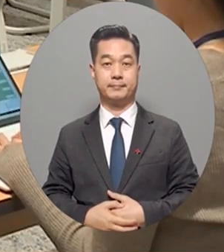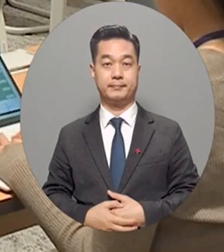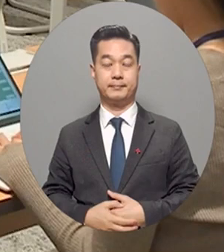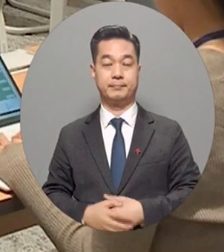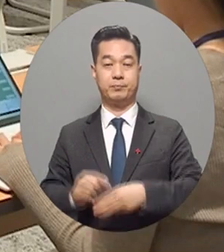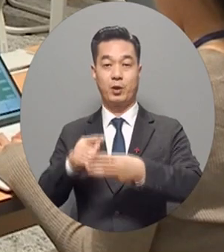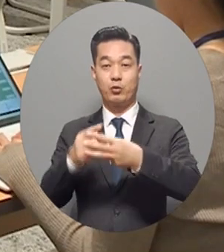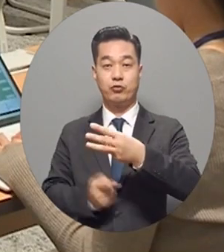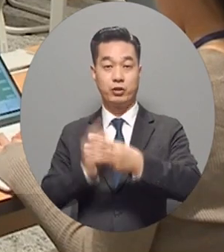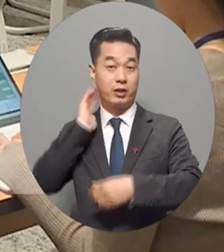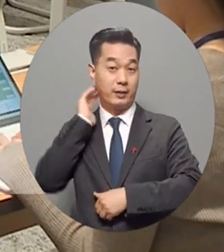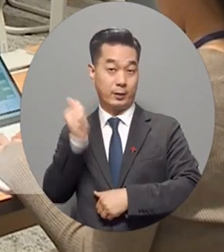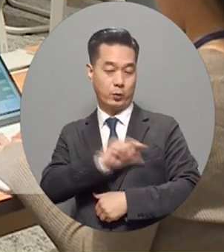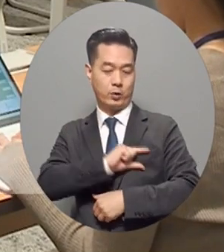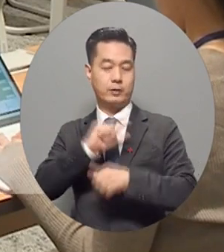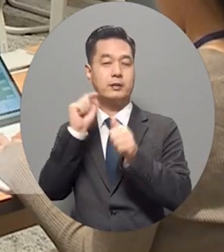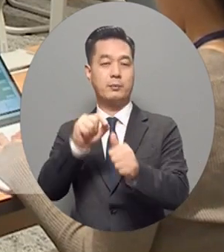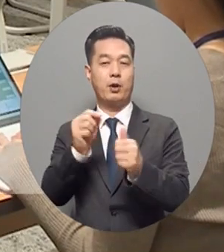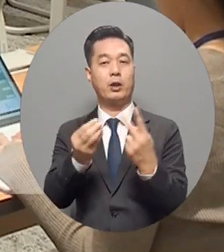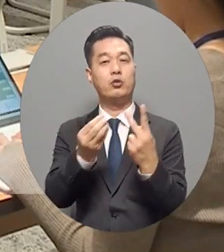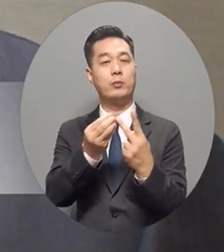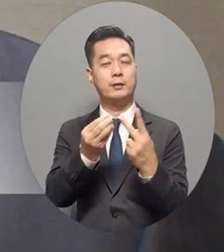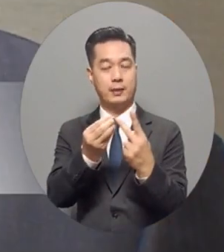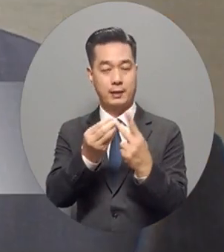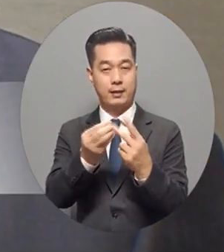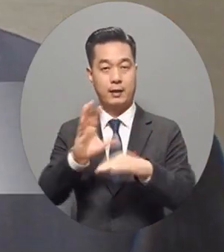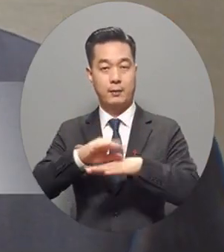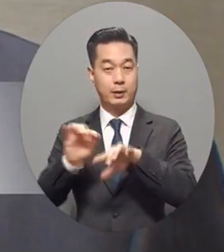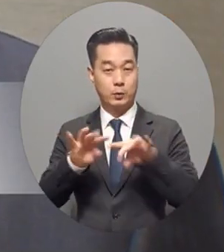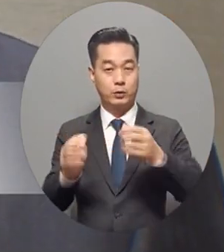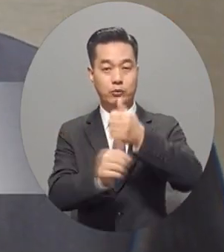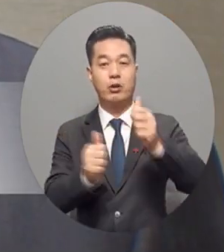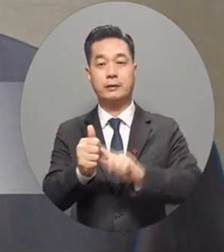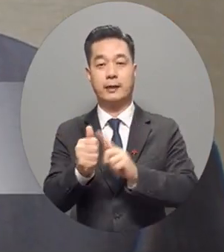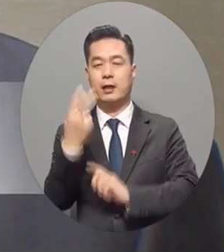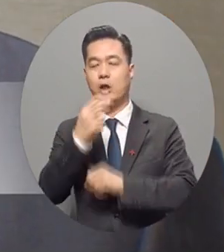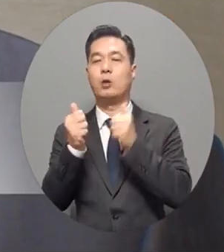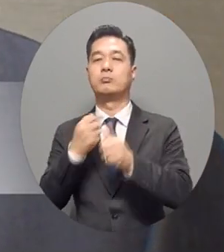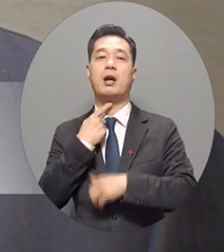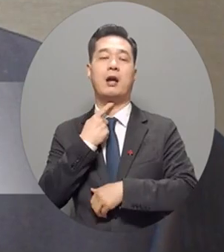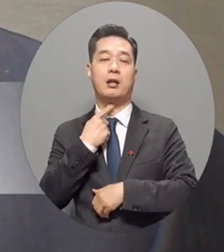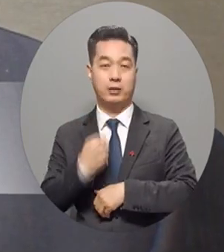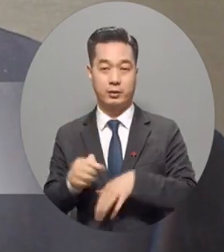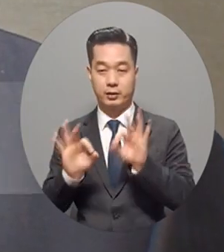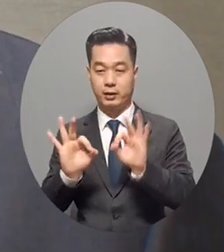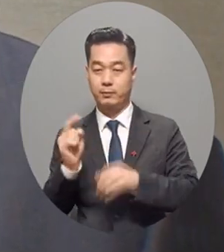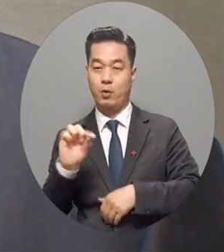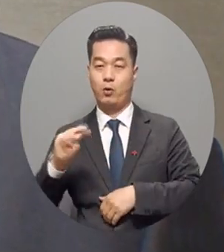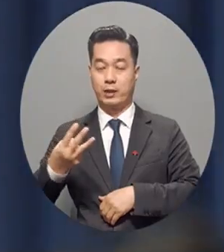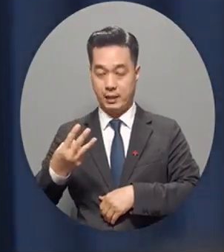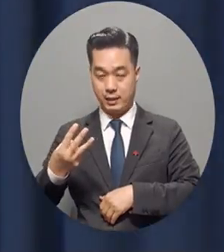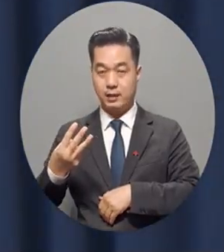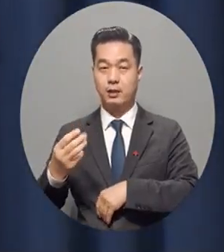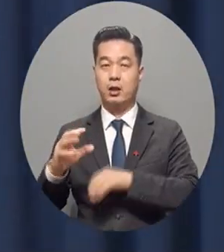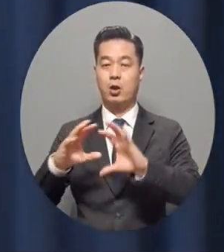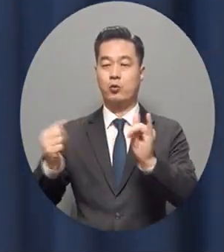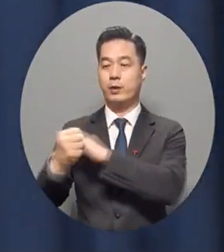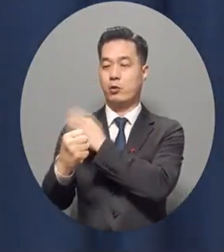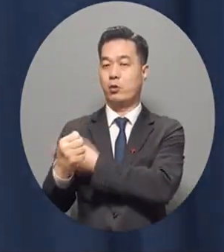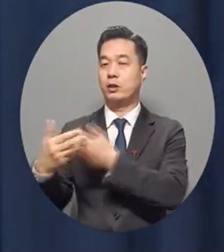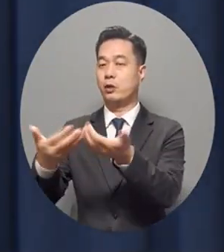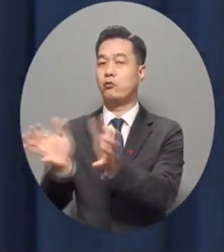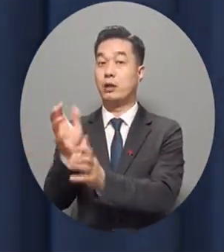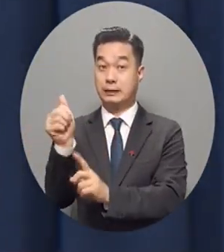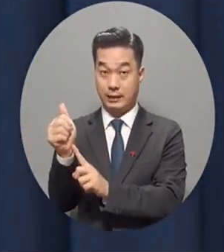윤석열 대통령이 지명한 두 번째 방송통신위원장은 검사 출신 김홍일 국민권익위원장입니다. 김